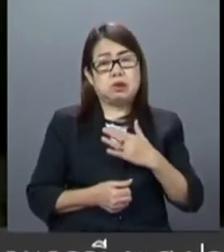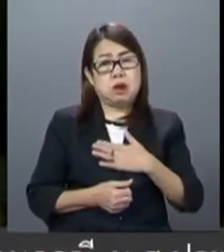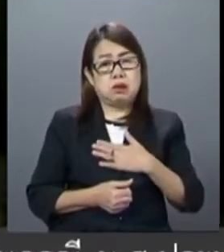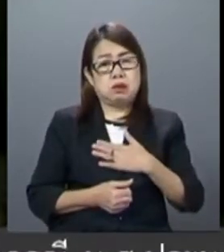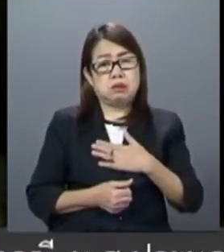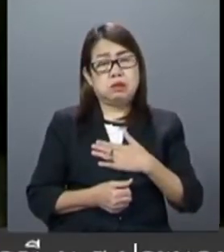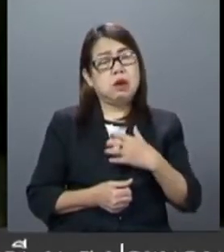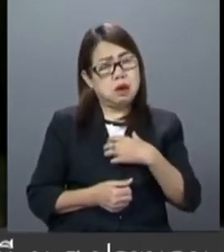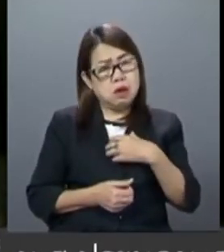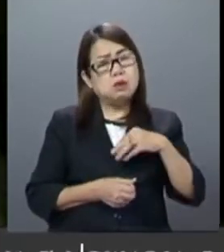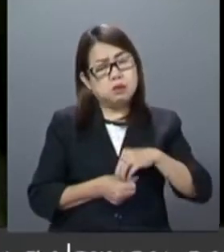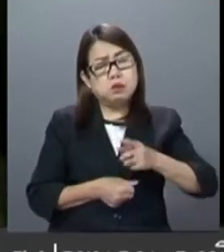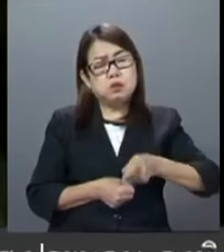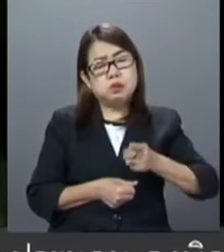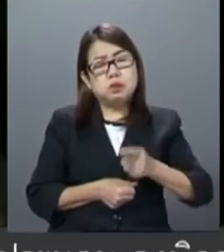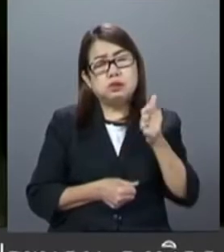อยากอยที่นี่มากกว่า